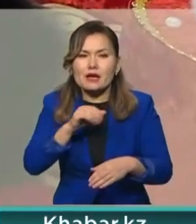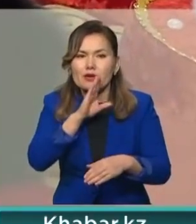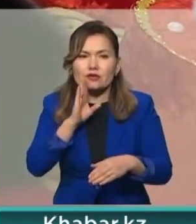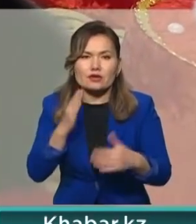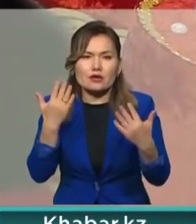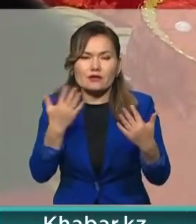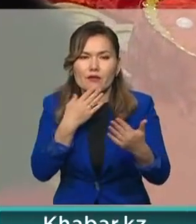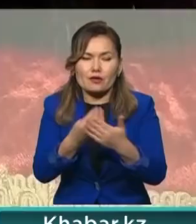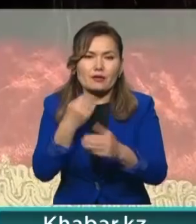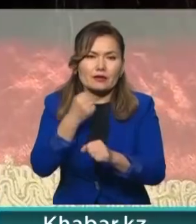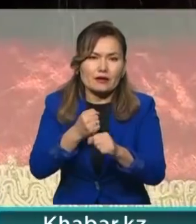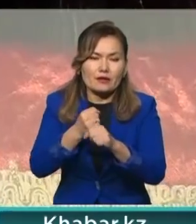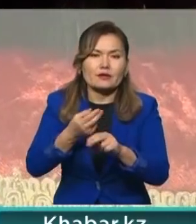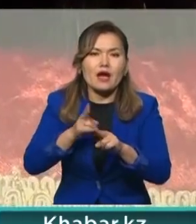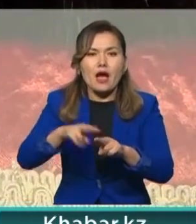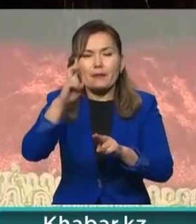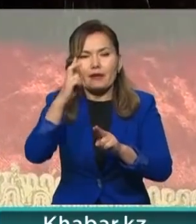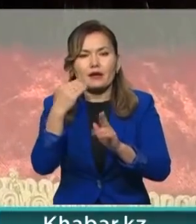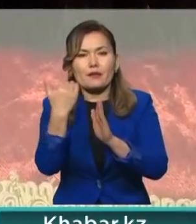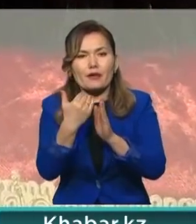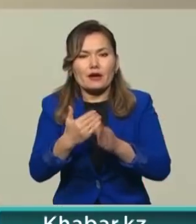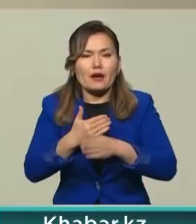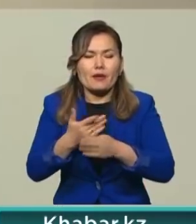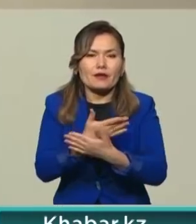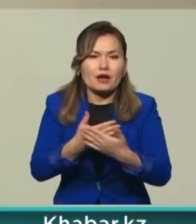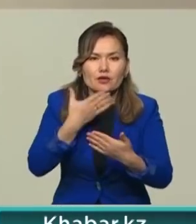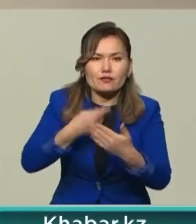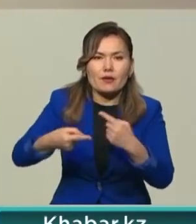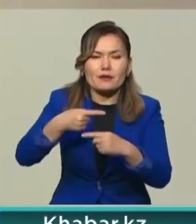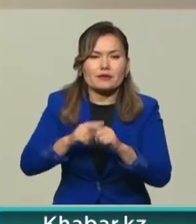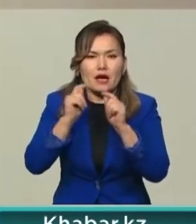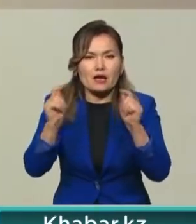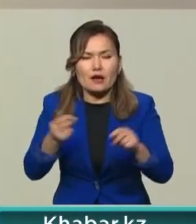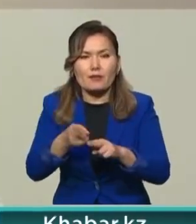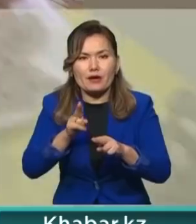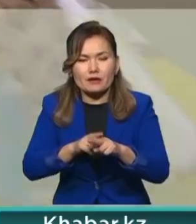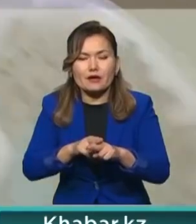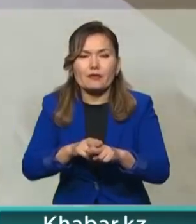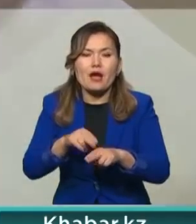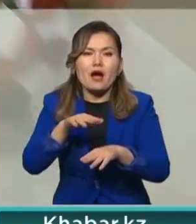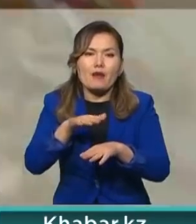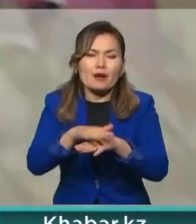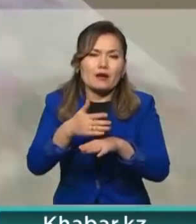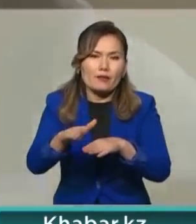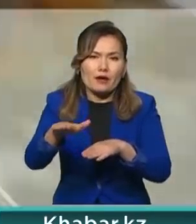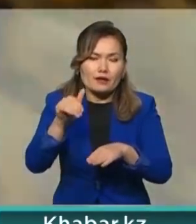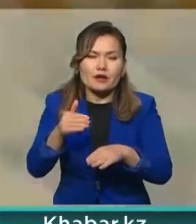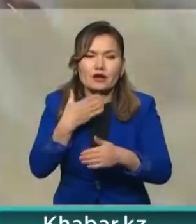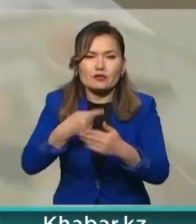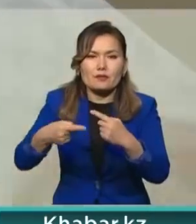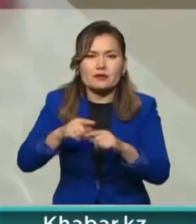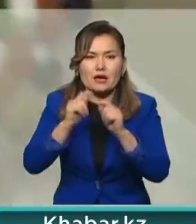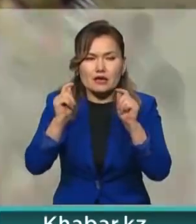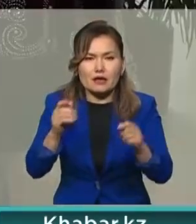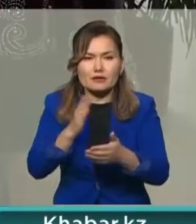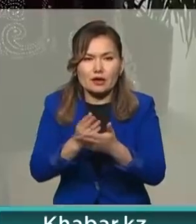Аналардың көпшілігі мемлекеттік бағдарламалардың игілігін көріп, түрлі кәсіптің қыр-сырын меңгерген, қайтарымсыз гранттар ұтып, өз ісін ашқандар да